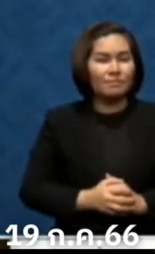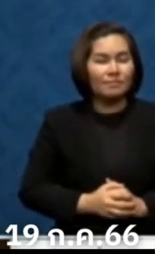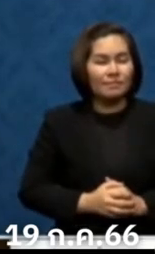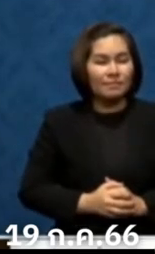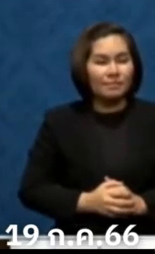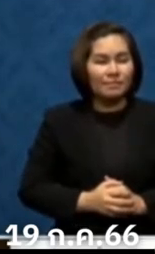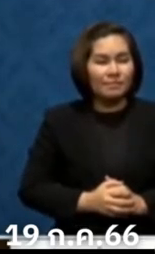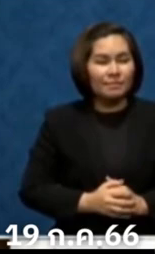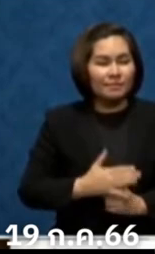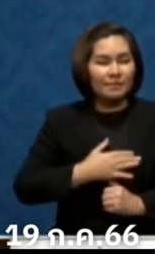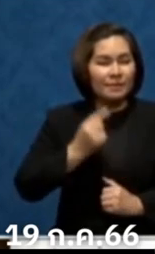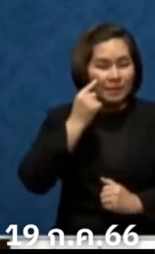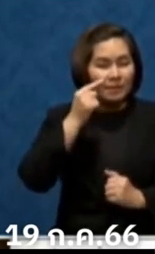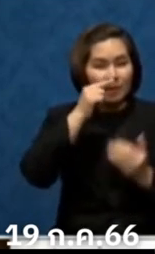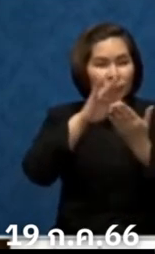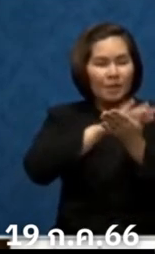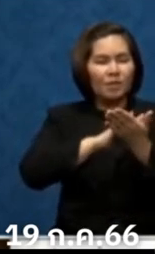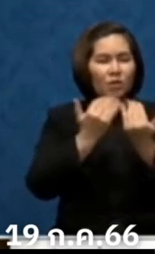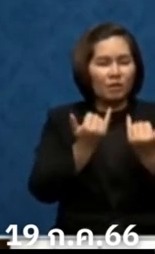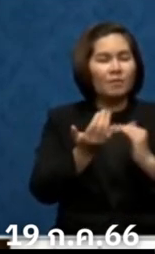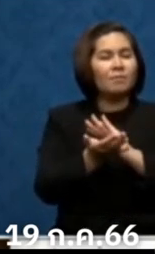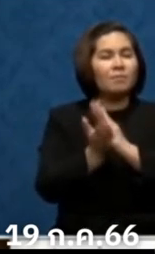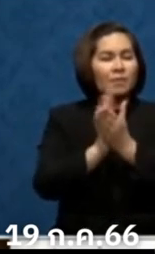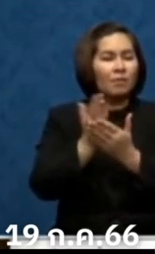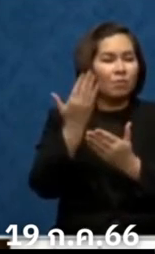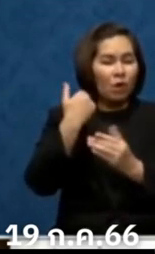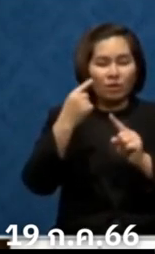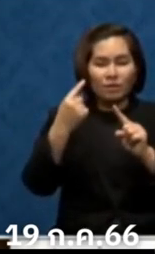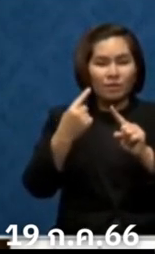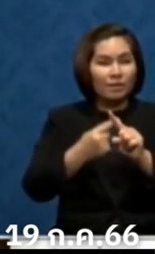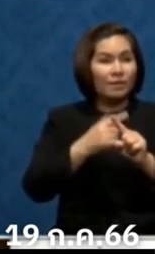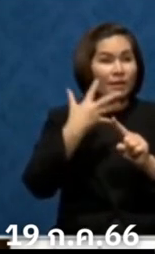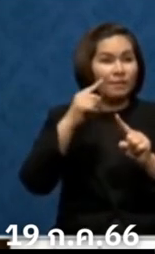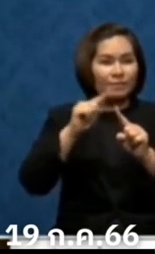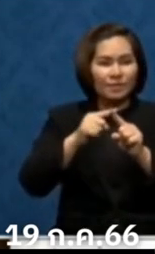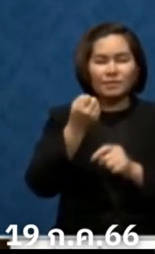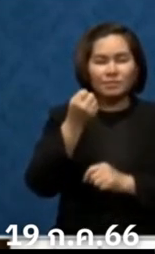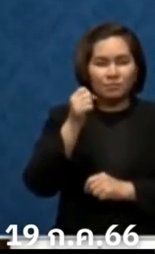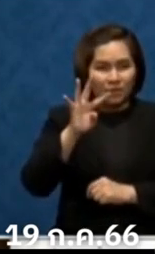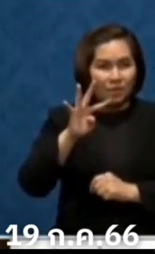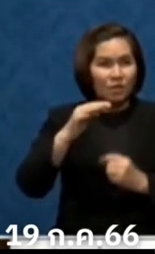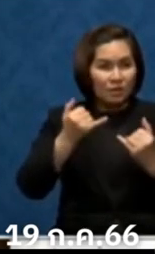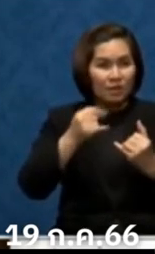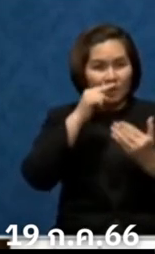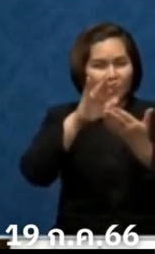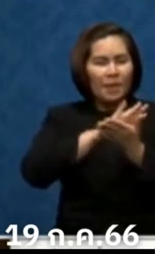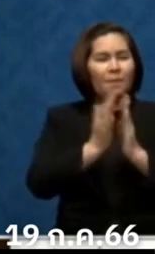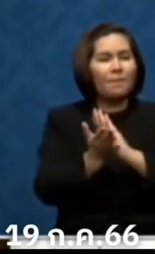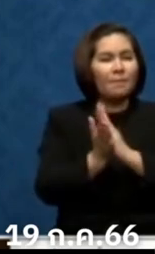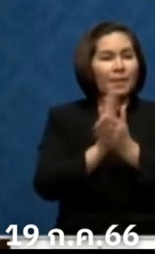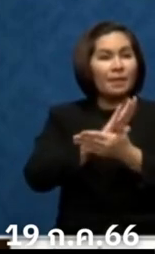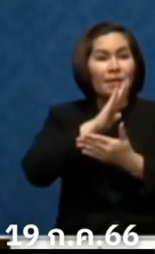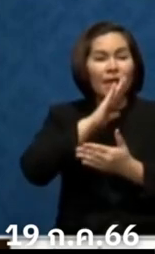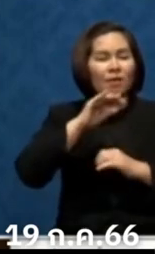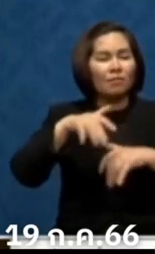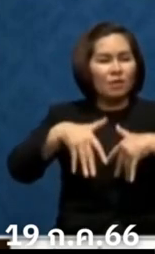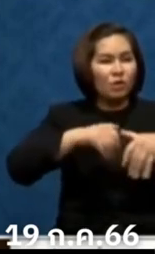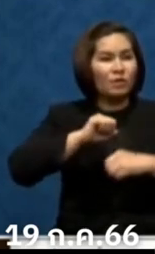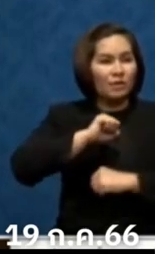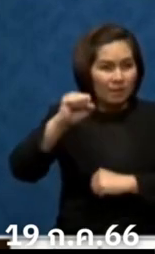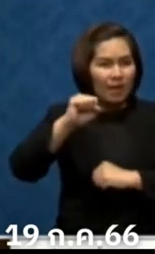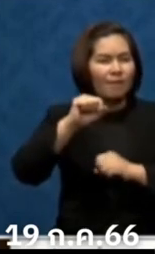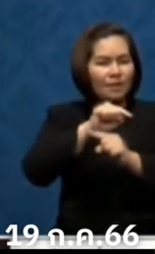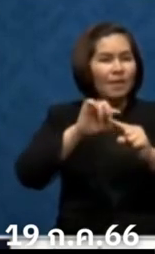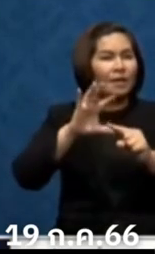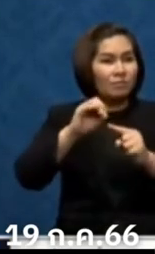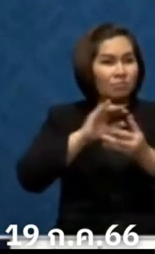ว่าประเทศไทยเปลี่ยนไปไม่เหมือนเดิมอีกแล้วครับตั้งแต่วันพฤษภาคมนะครับแล้วถ้าเกิดประชาชนชนะมาได้แล้วครึ่งทางเหลื